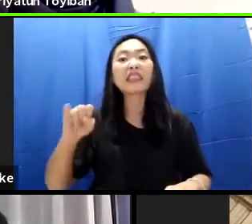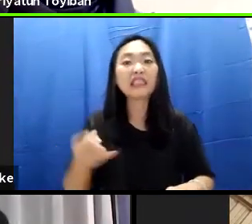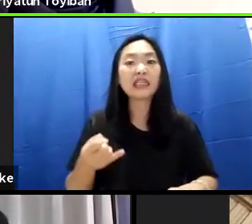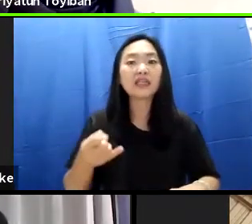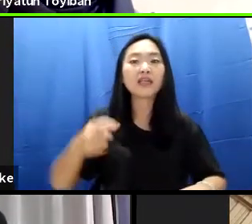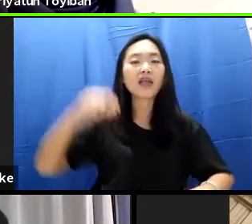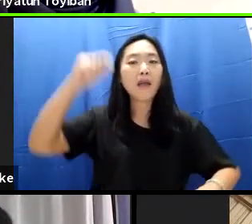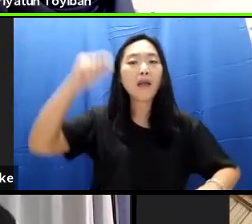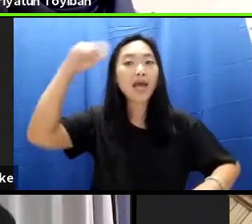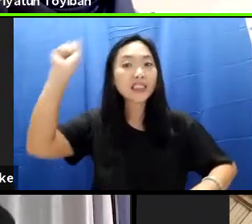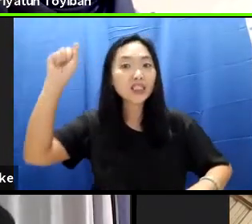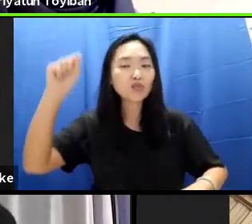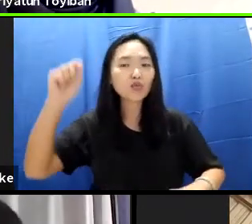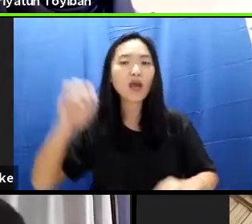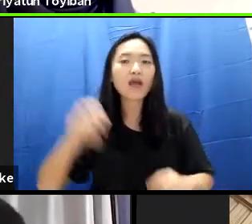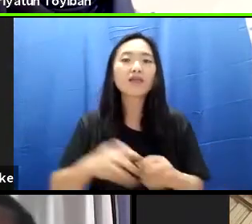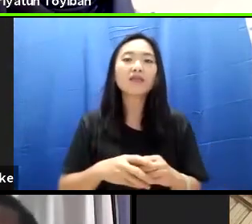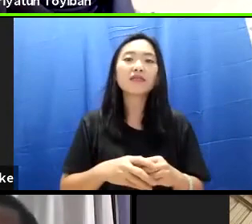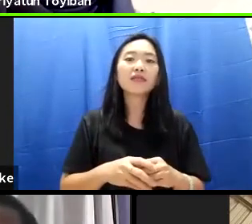perubahan itu